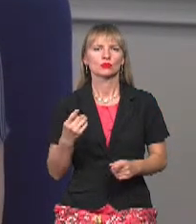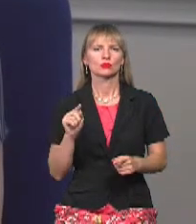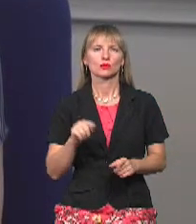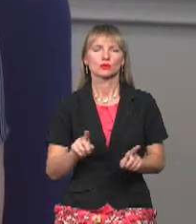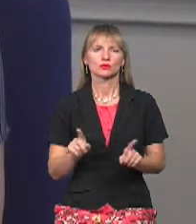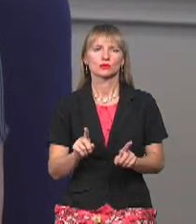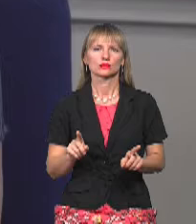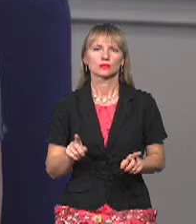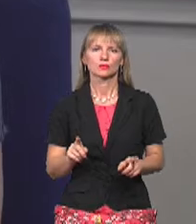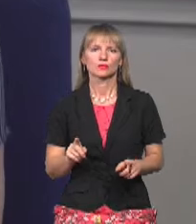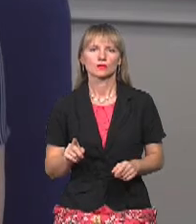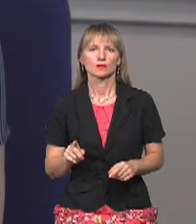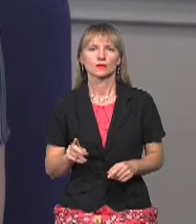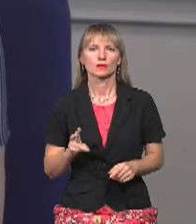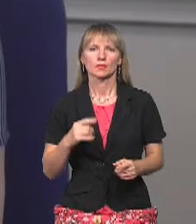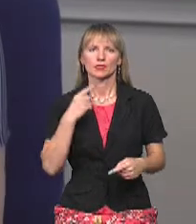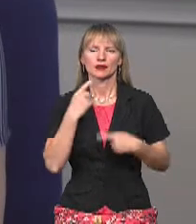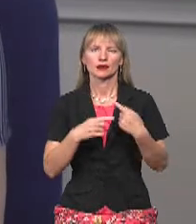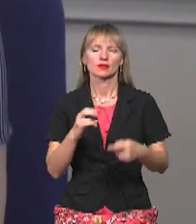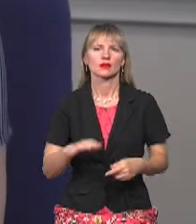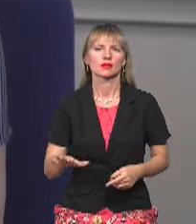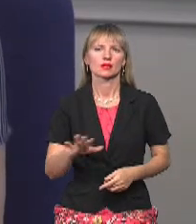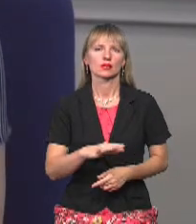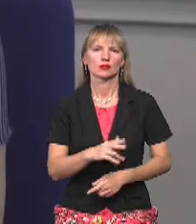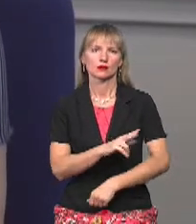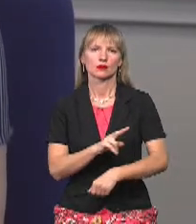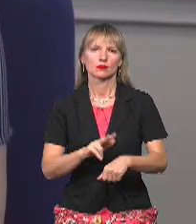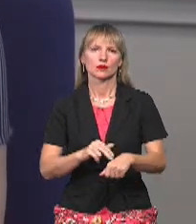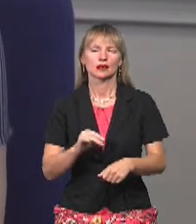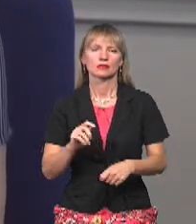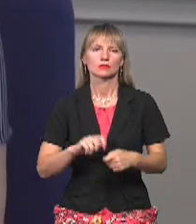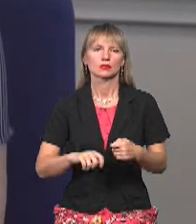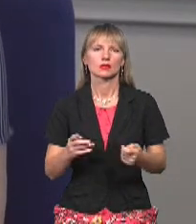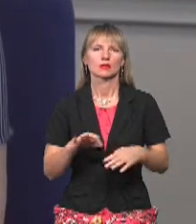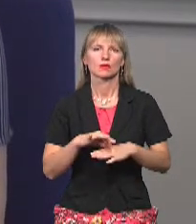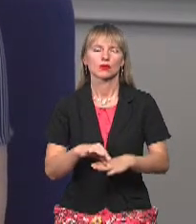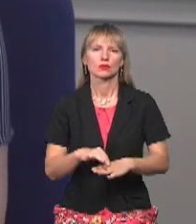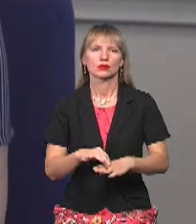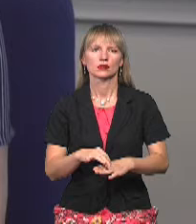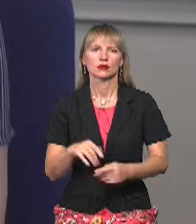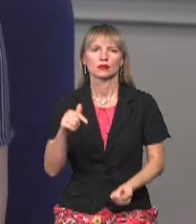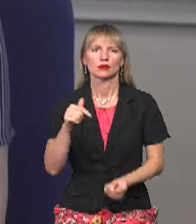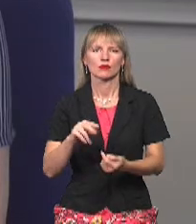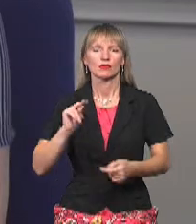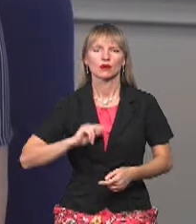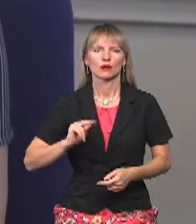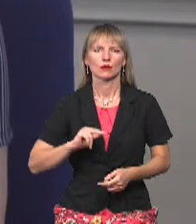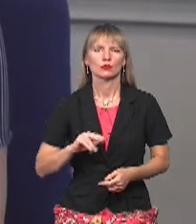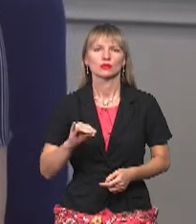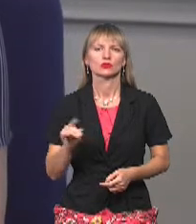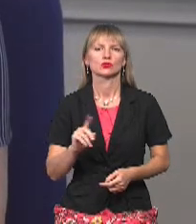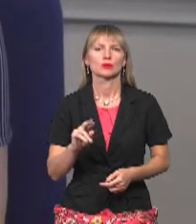що ми не завжди бачимо на території дільничних інспекторів, які проводили відповідну роботу, і